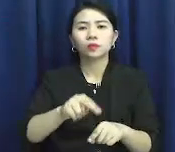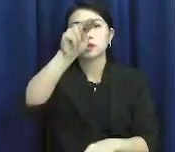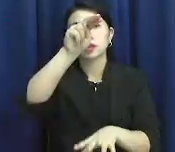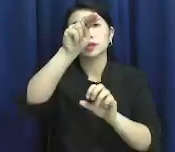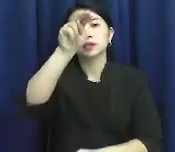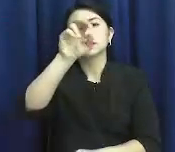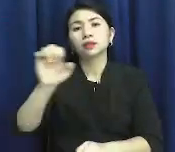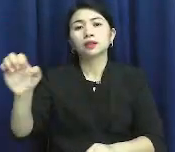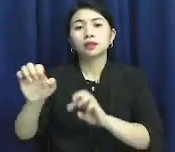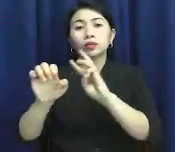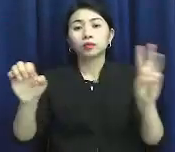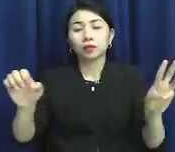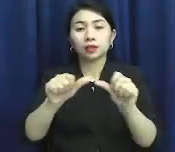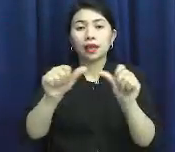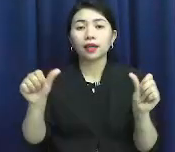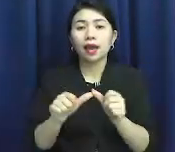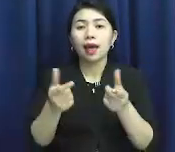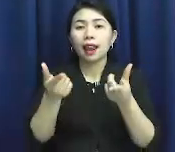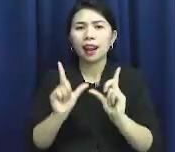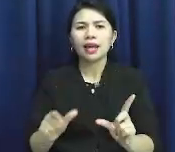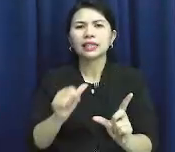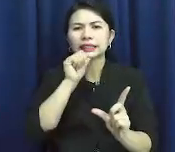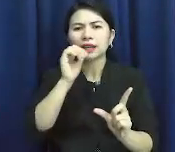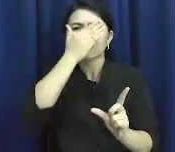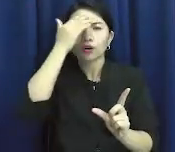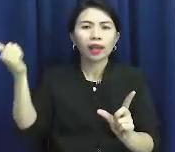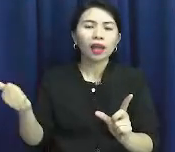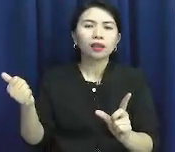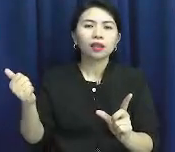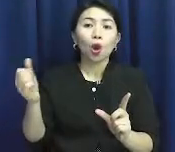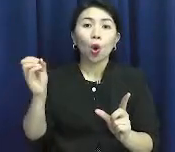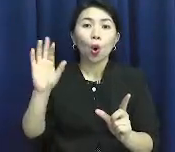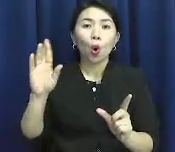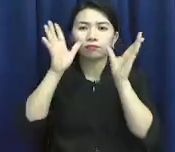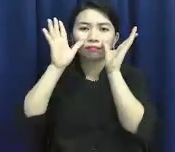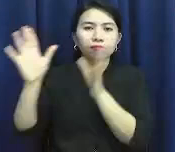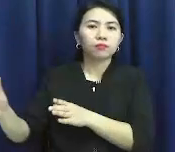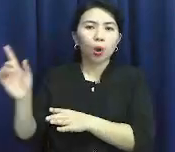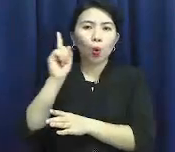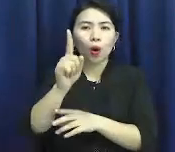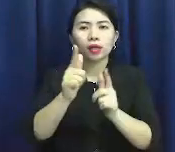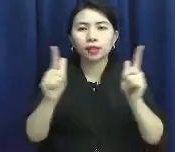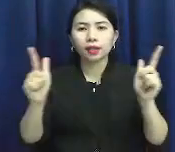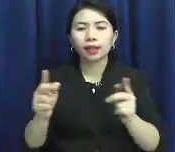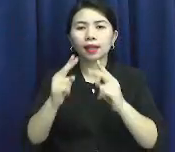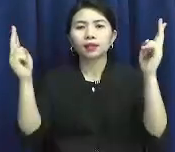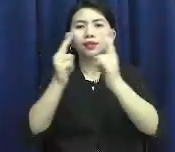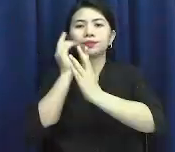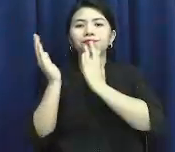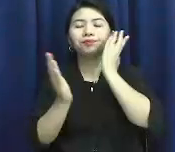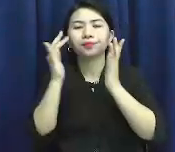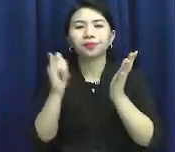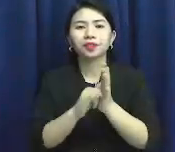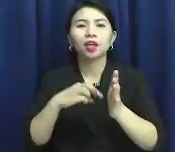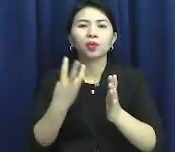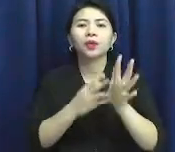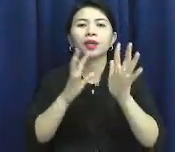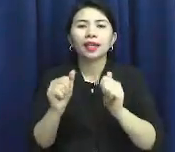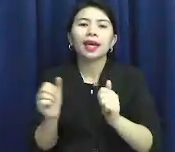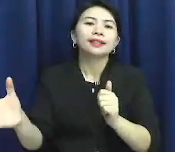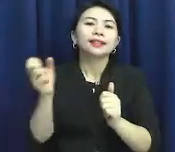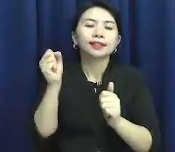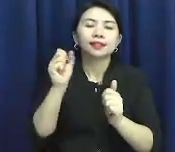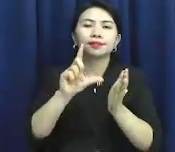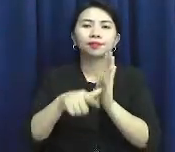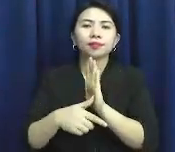West corners. Let's not miss another great hallelujah worship service na ating pong masusubukan mamaya. Muli